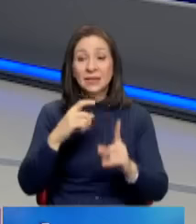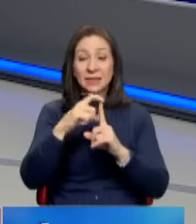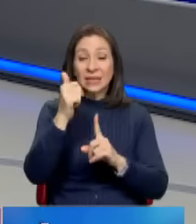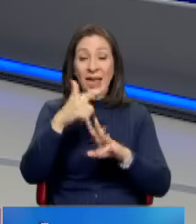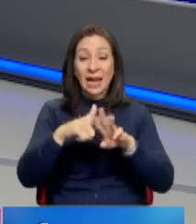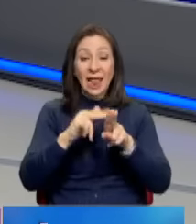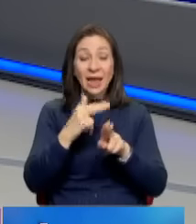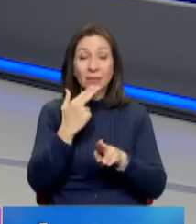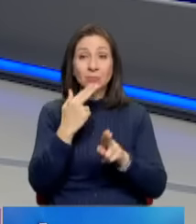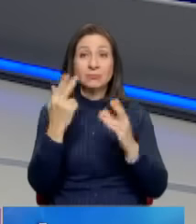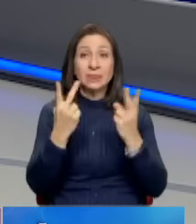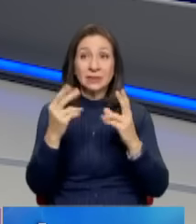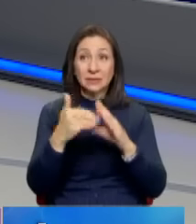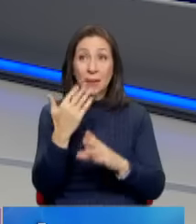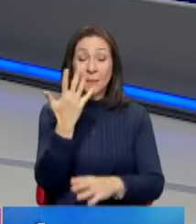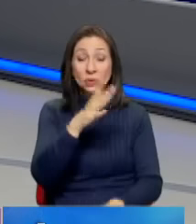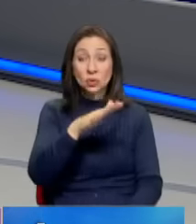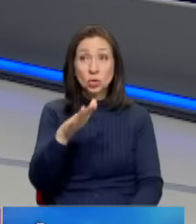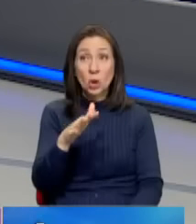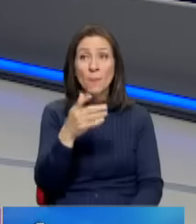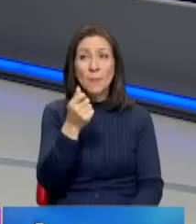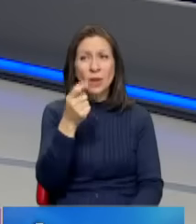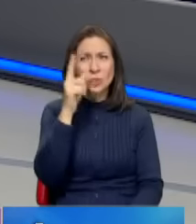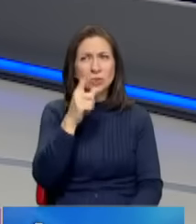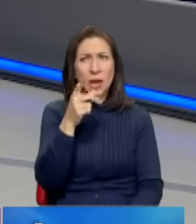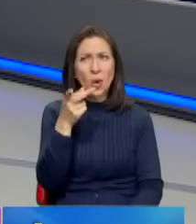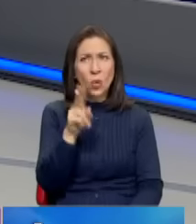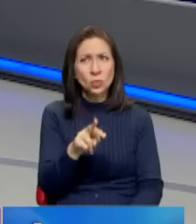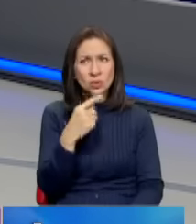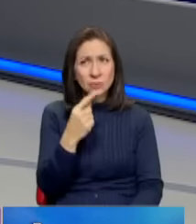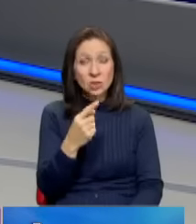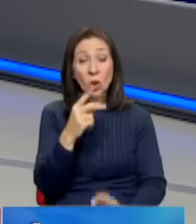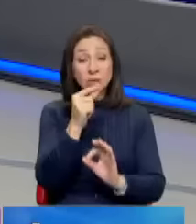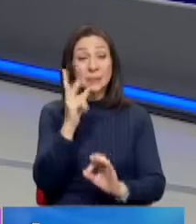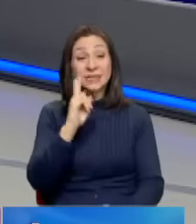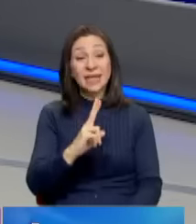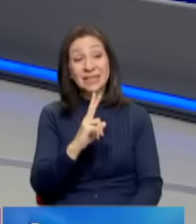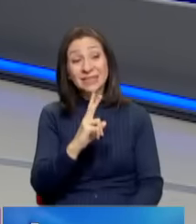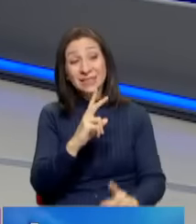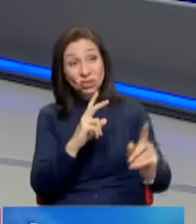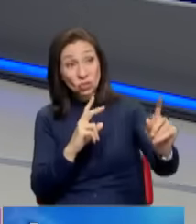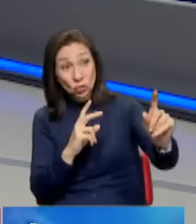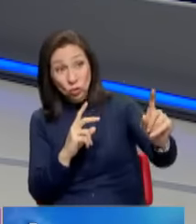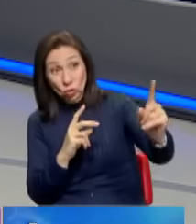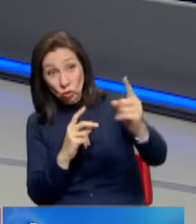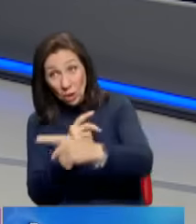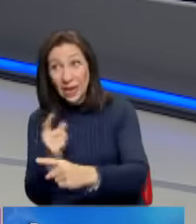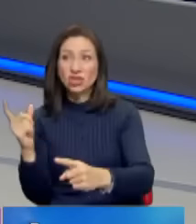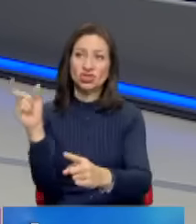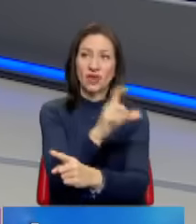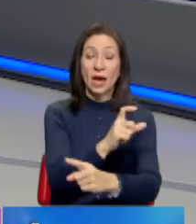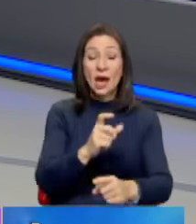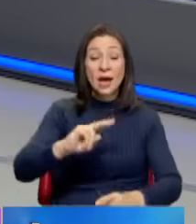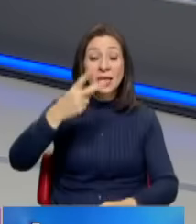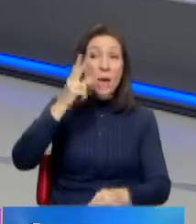yazmış sosyal medya üzerinden. 5 çocuk para nedeniyle hayatını kaybetti demiş. Özlem Zengin'in sözlerine yanıt vermiş ve kademe